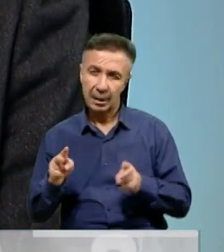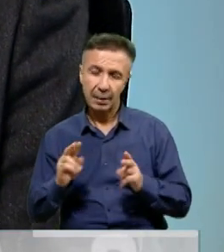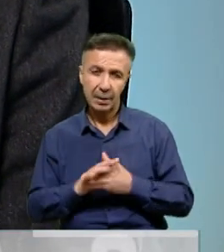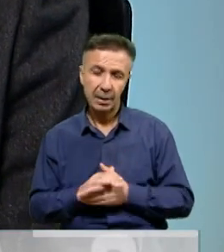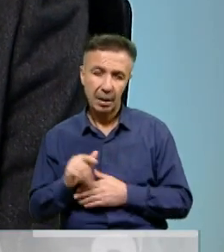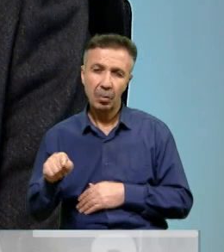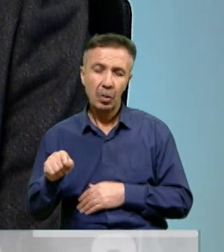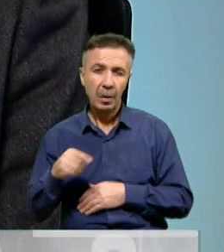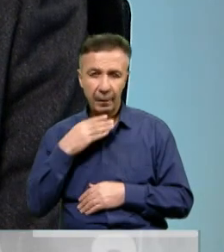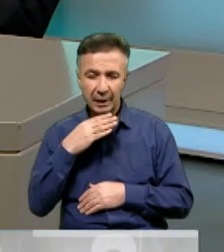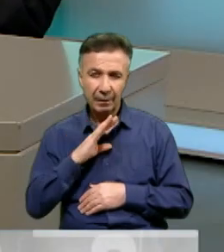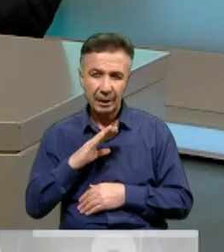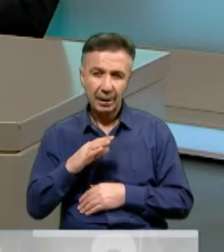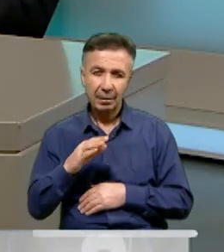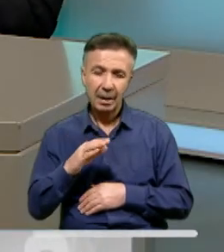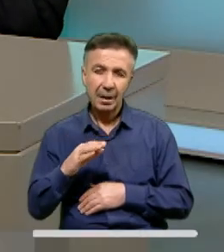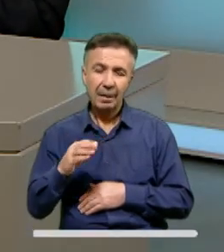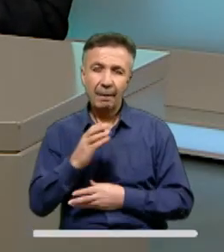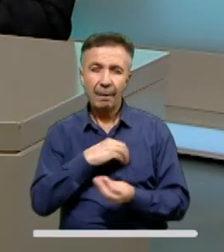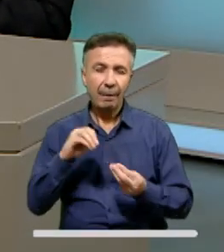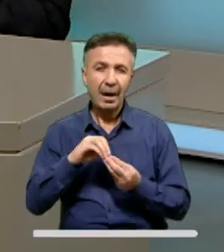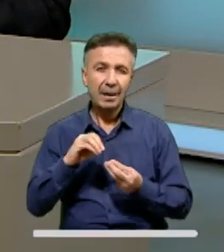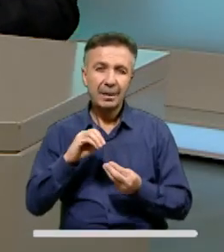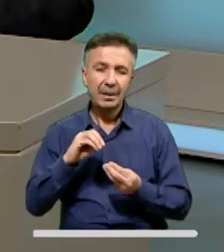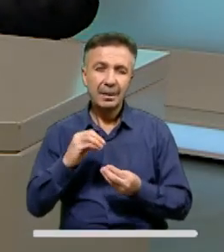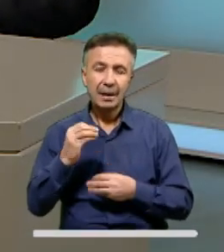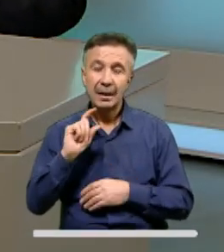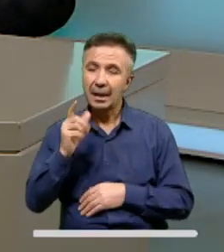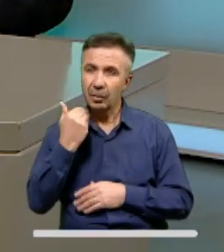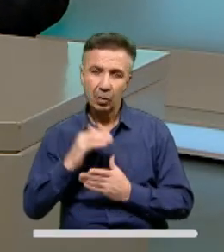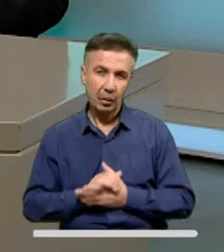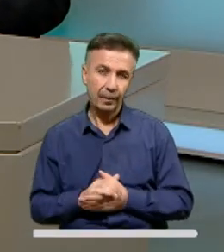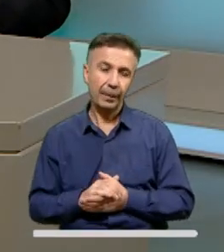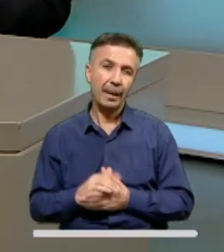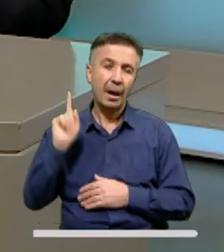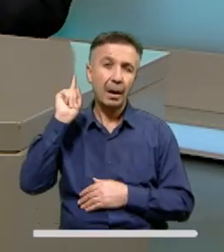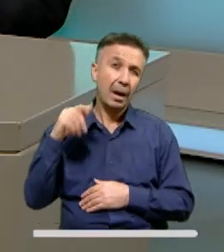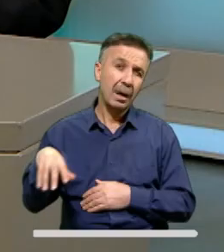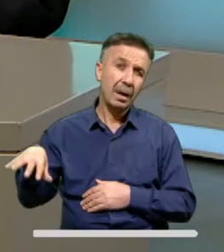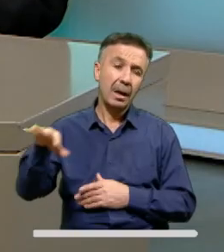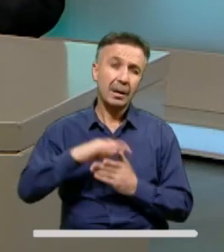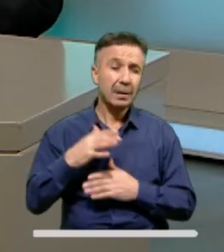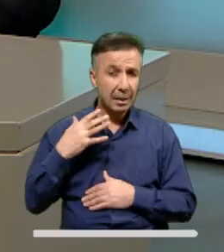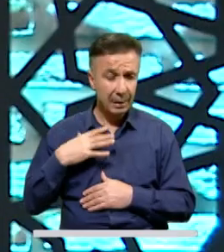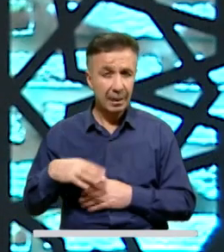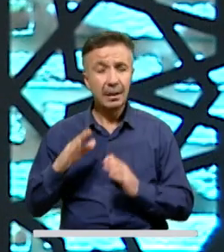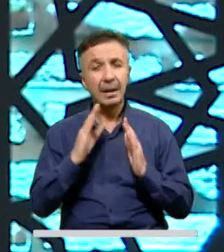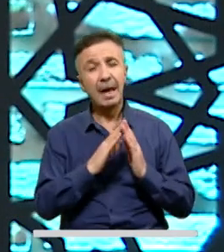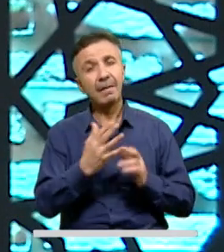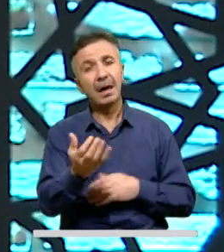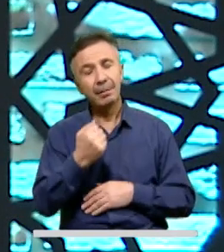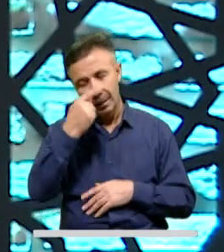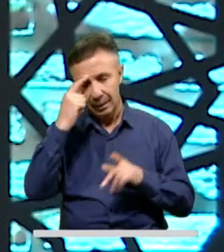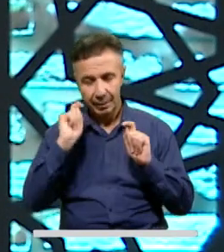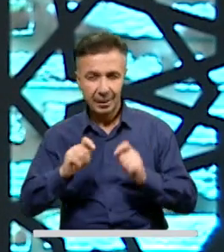faize girmeleri caiz değildir. Eyvallah. Teşekkür ederiz hocam. Allah razı olsun. Cenab-ı Allah herkese istediği evi almayı